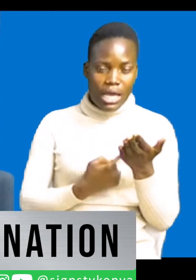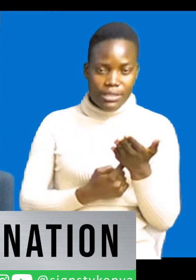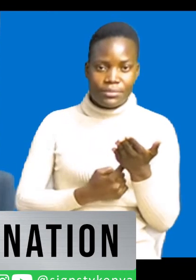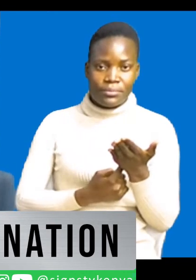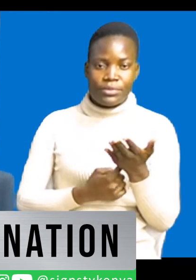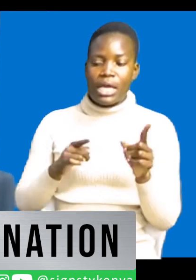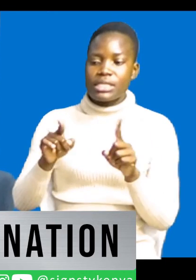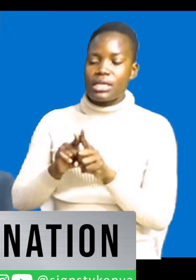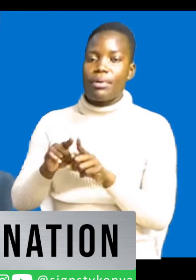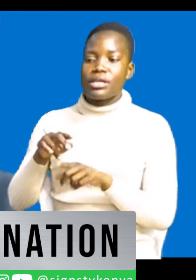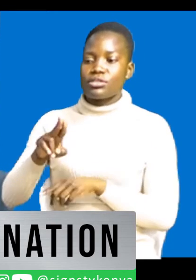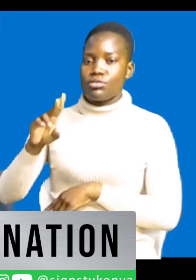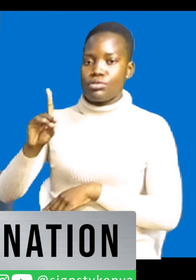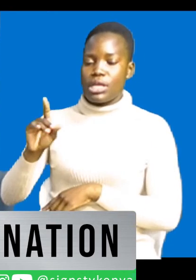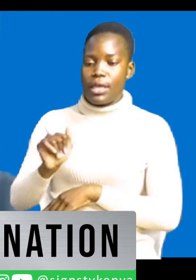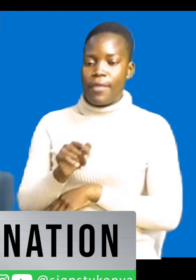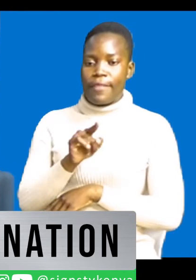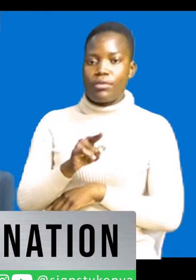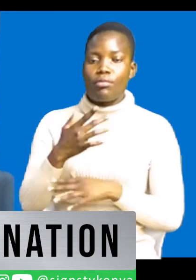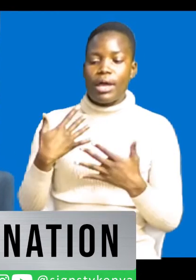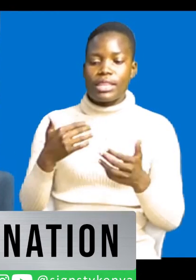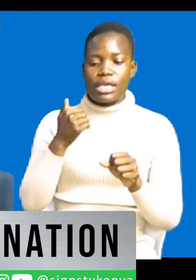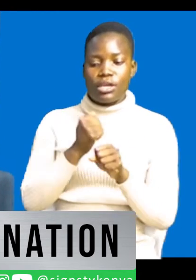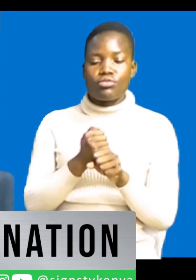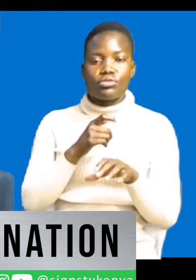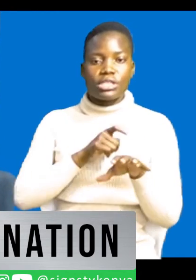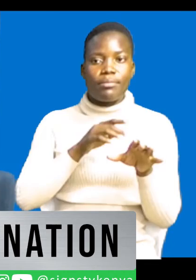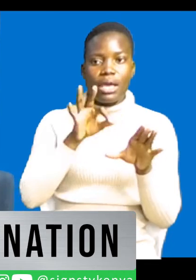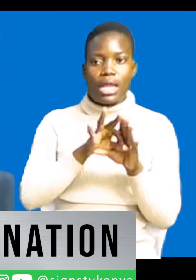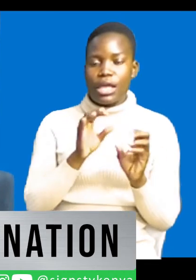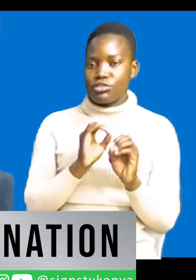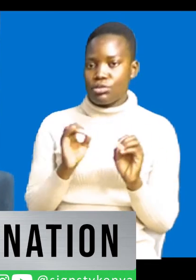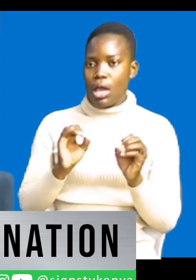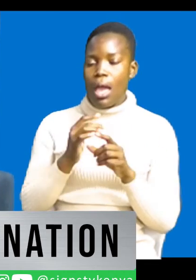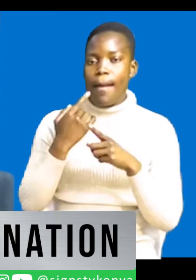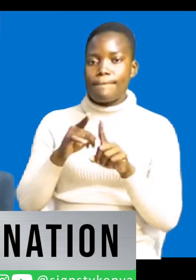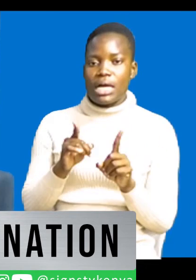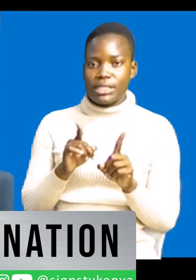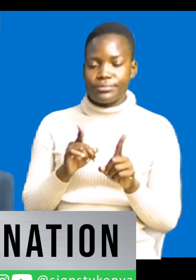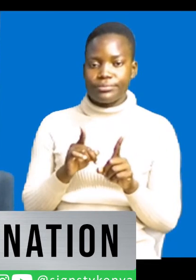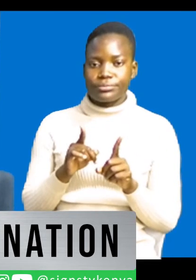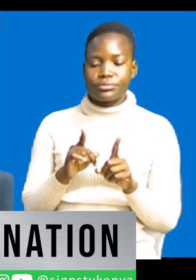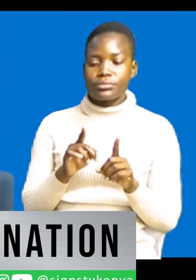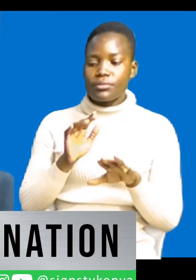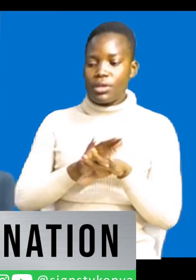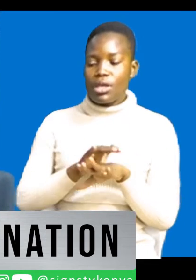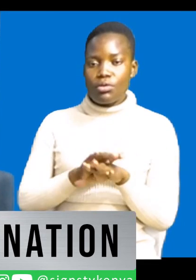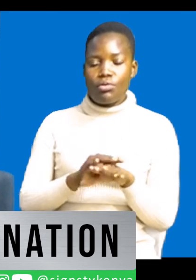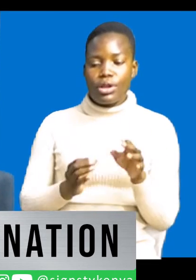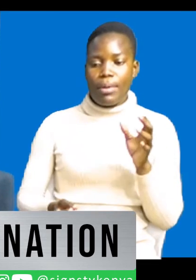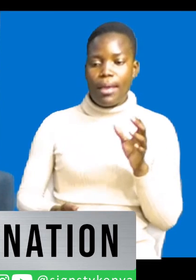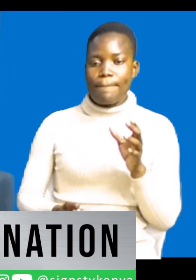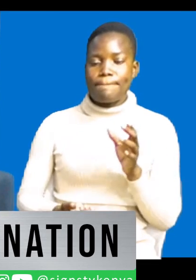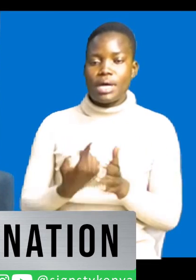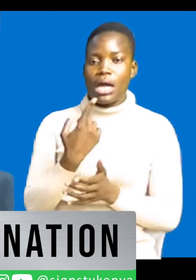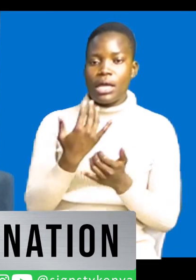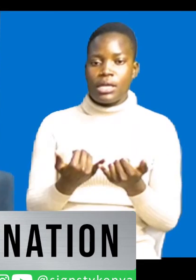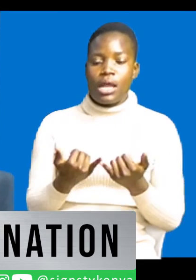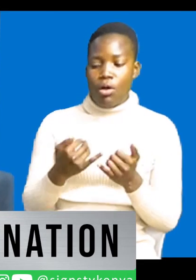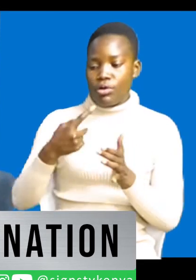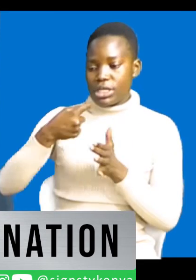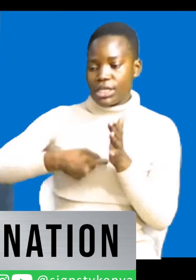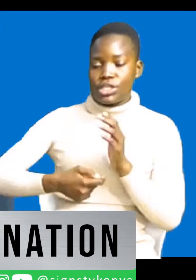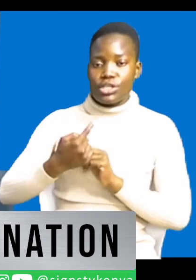same as UDA. This is one thing we didn't do during elections, unfortunately. But sasa ni vizuri imekuja sasa hivi. Mambo ya